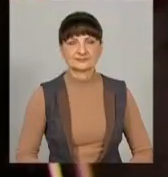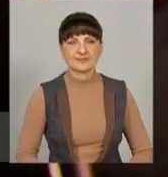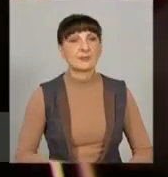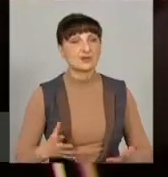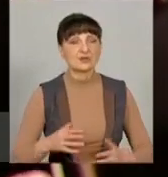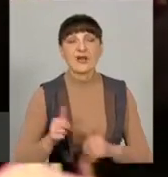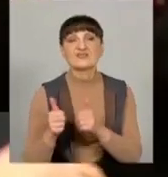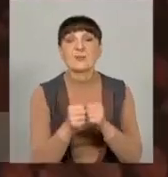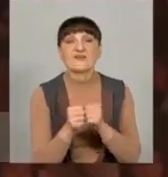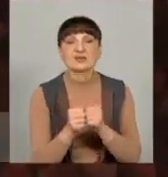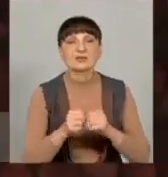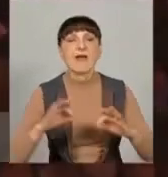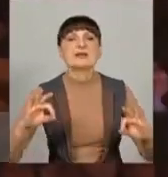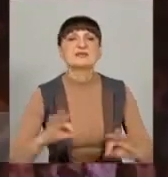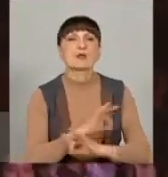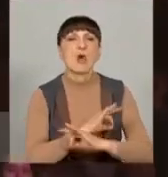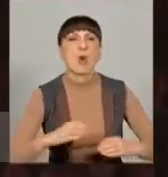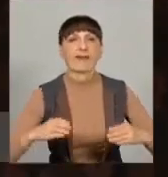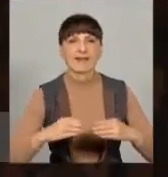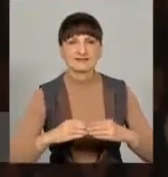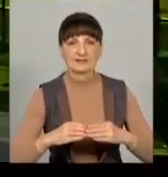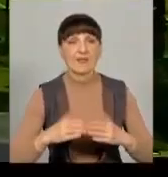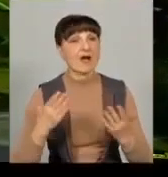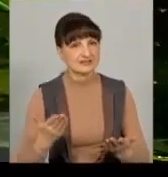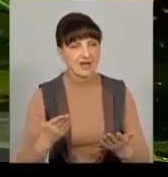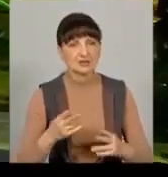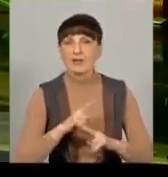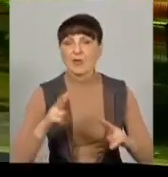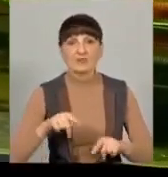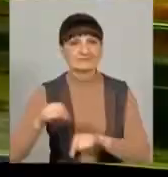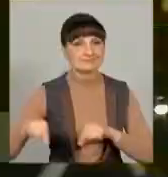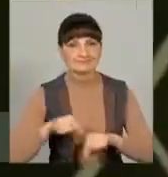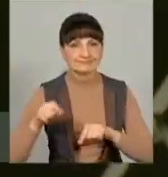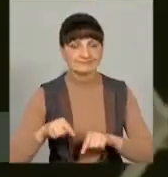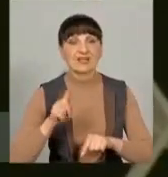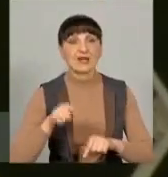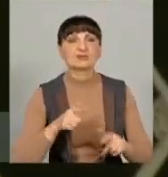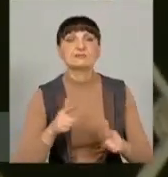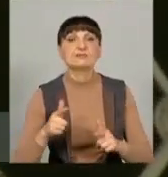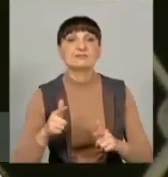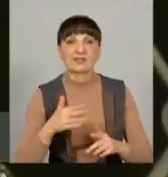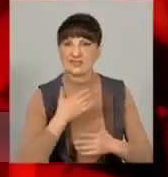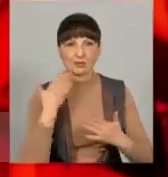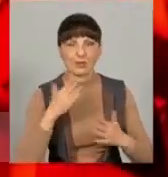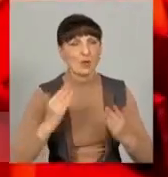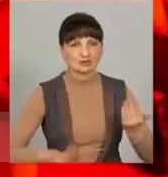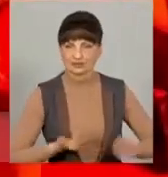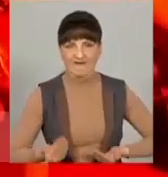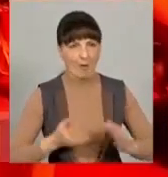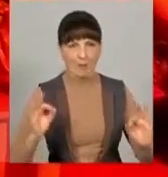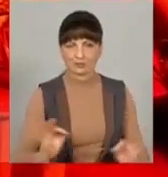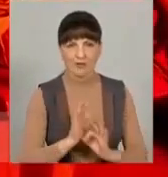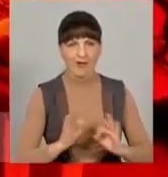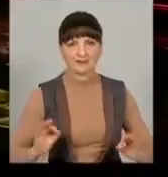Причем в сопровождении эстрадно-симфонического оркестра, а значит, никакой фонограммы или даже подготовленных минусовок, только живое